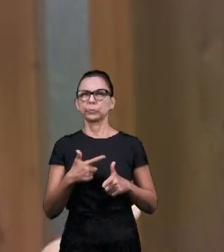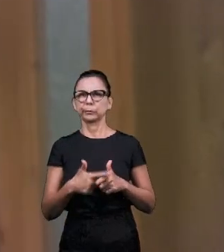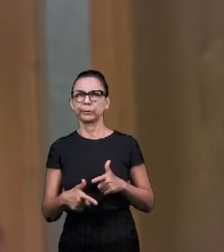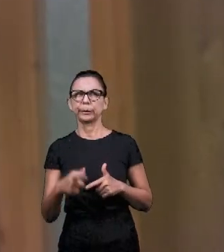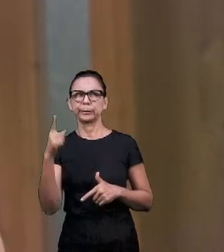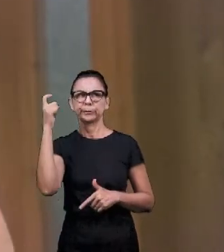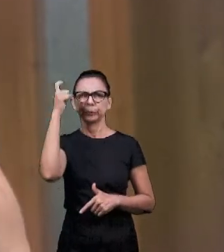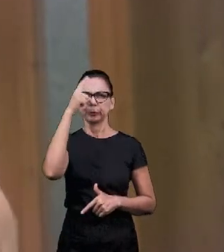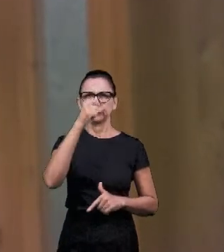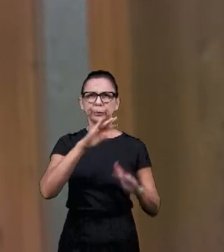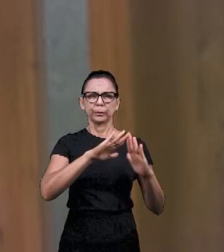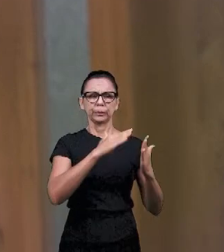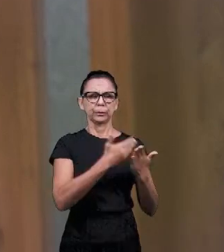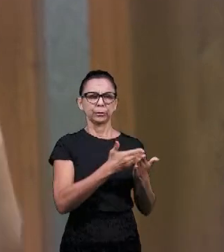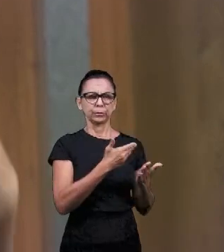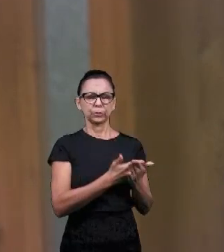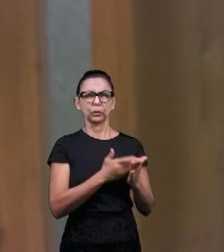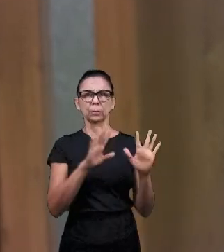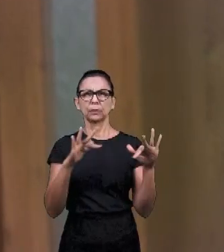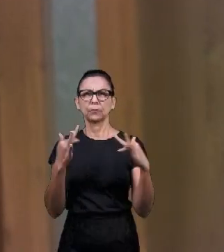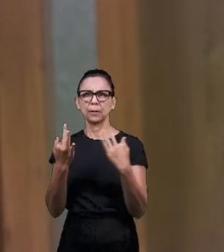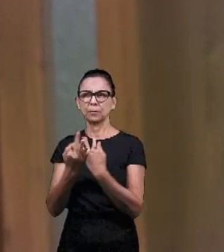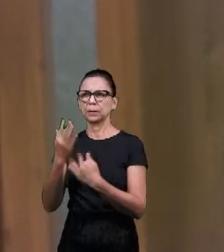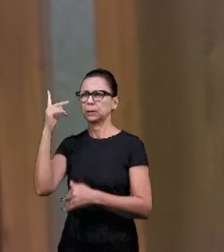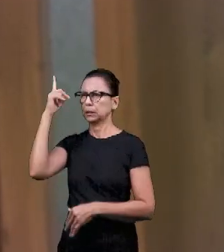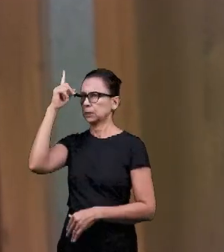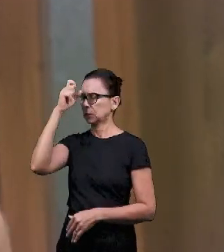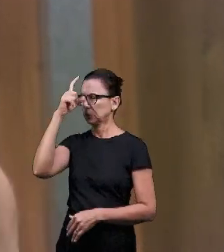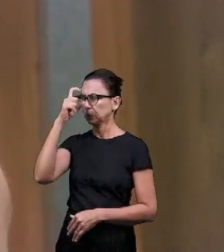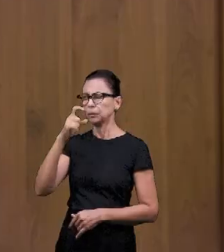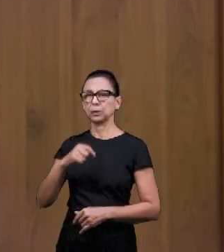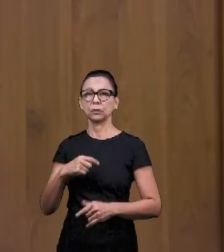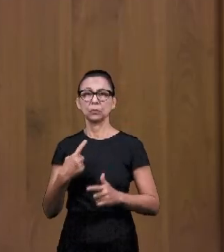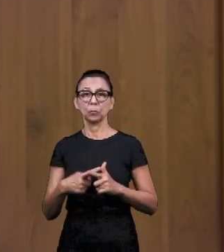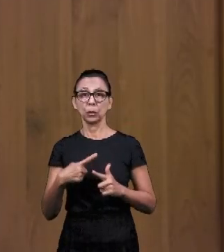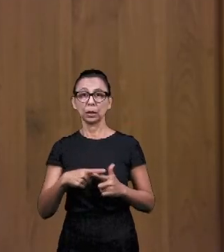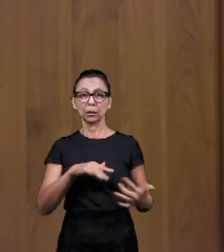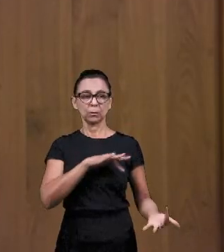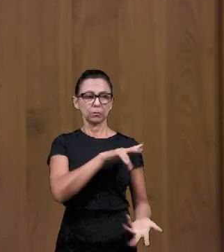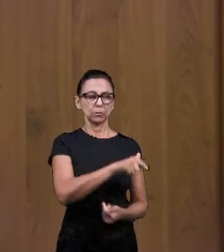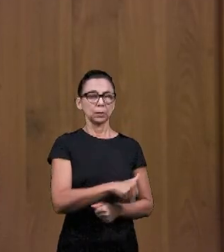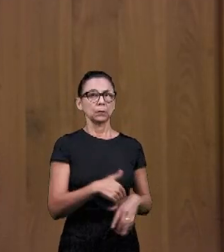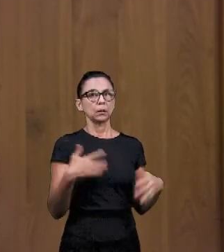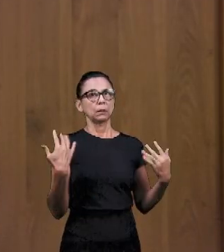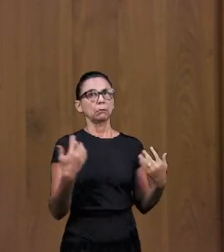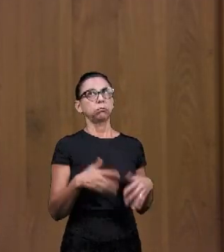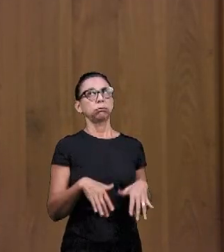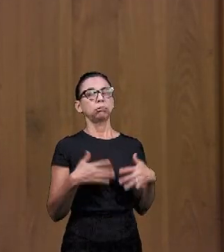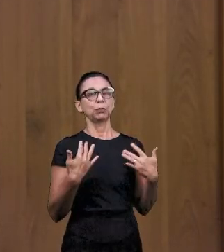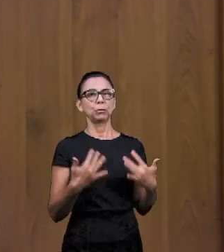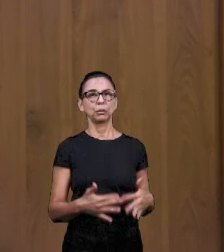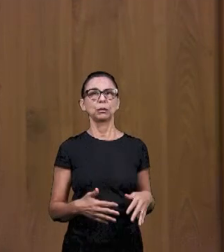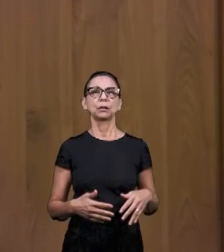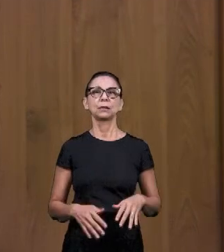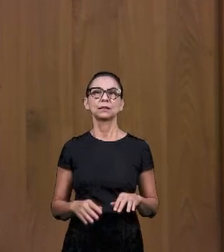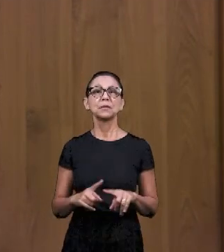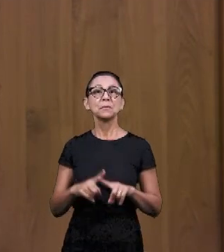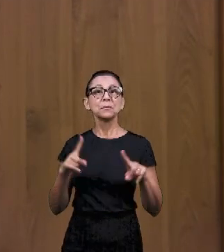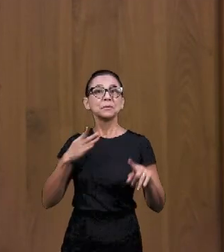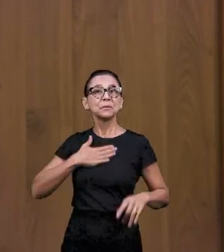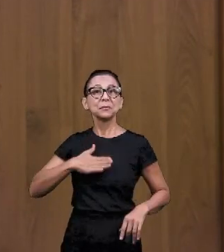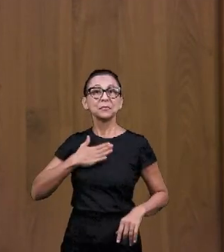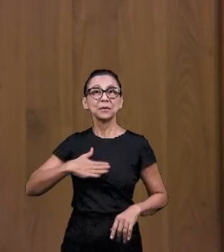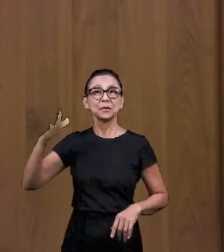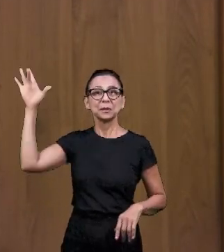que ce monde, c'est un monde difficile. Mais le Saint-Esprit te donnera la force pour vaincre. Il remplira